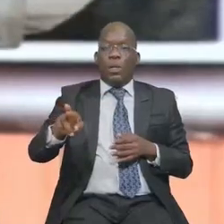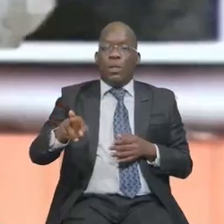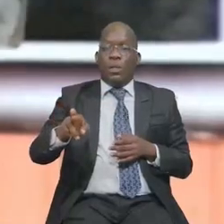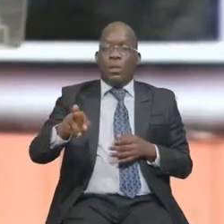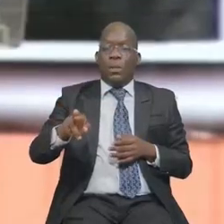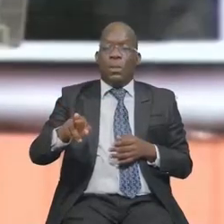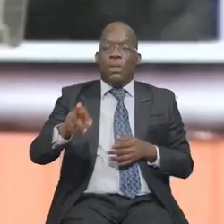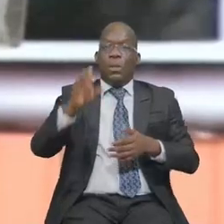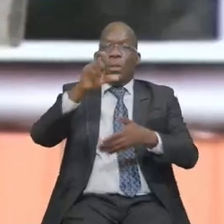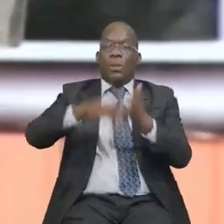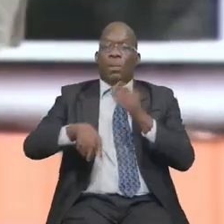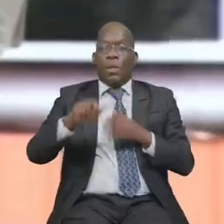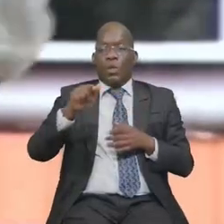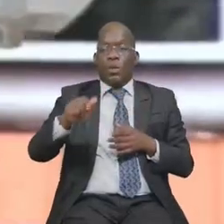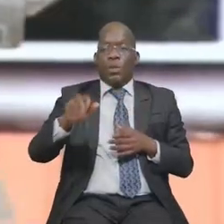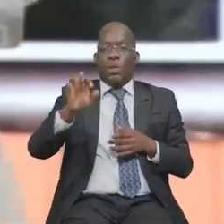chapitre 29,